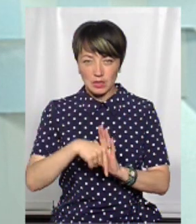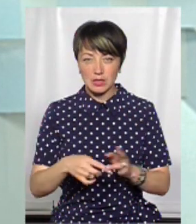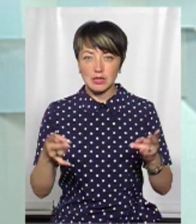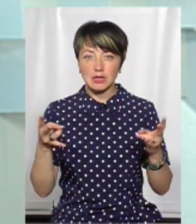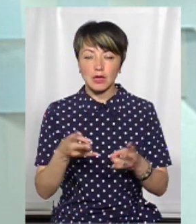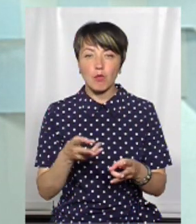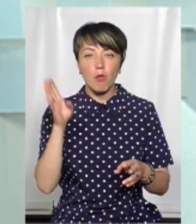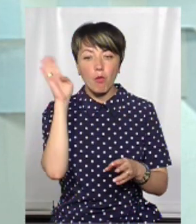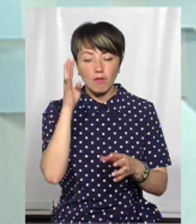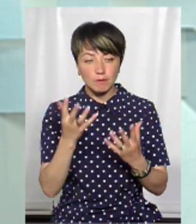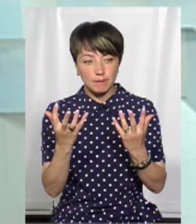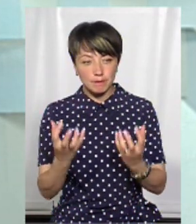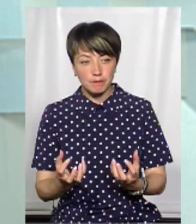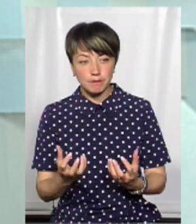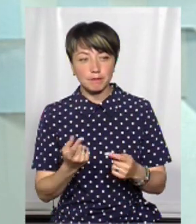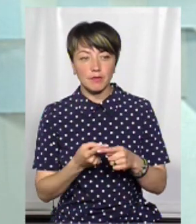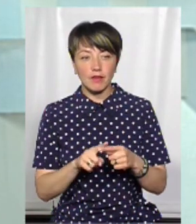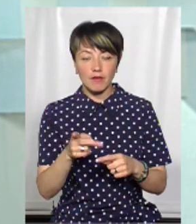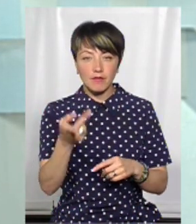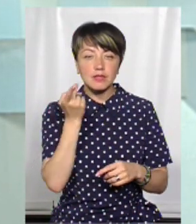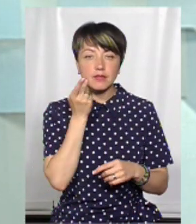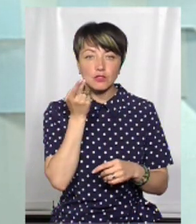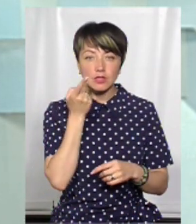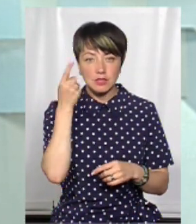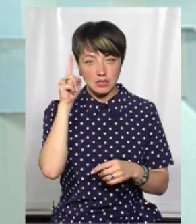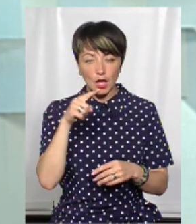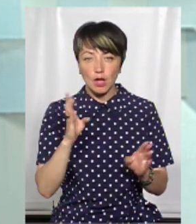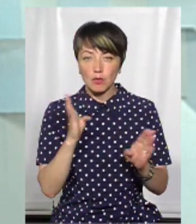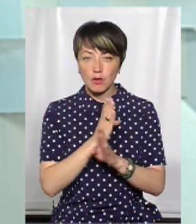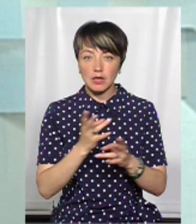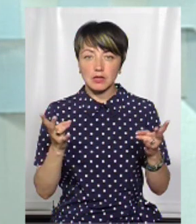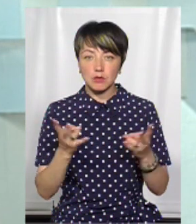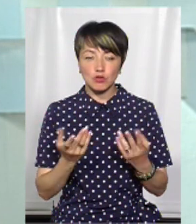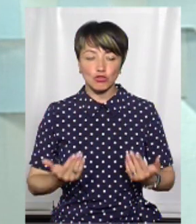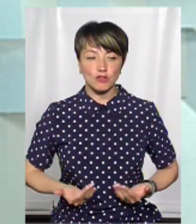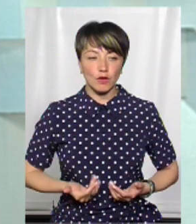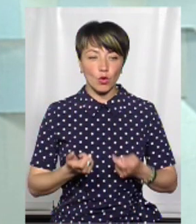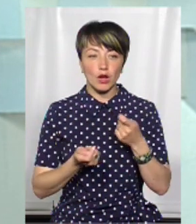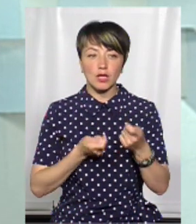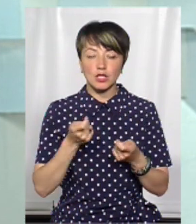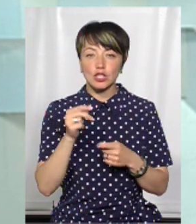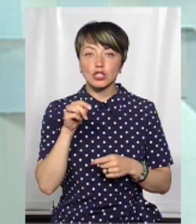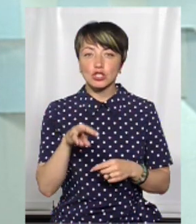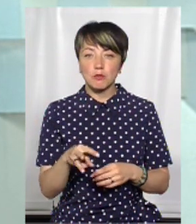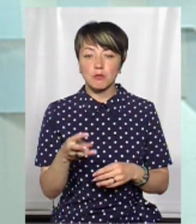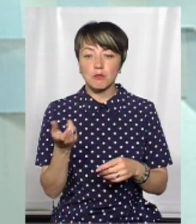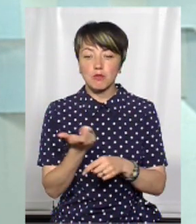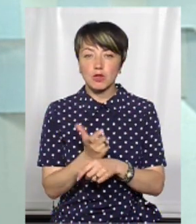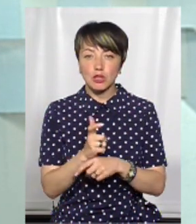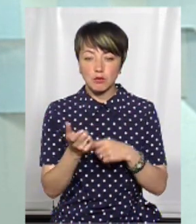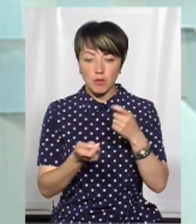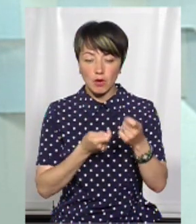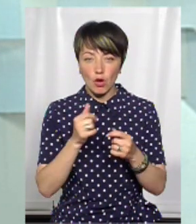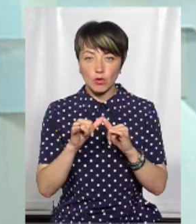значної кількості кисню. А ви завжди знаєте, що кисень потрібен для живих організмів. І чим більше